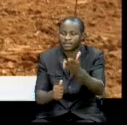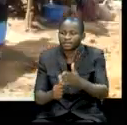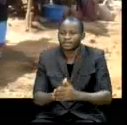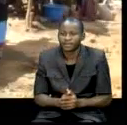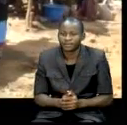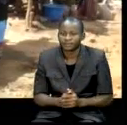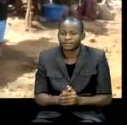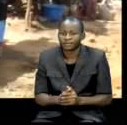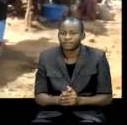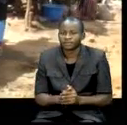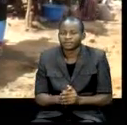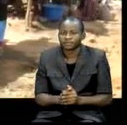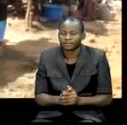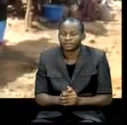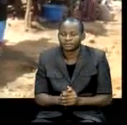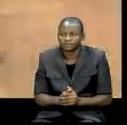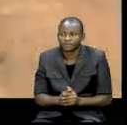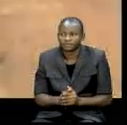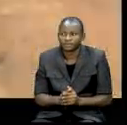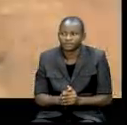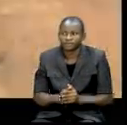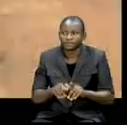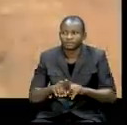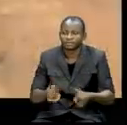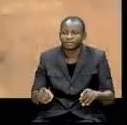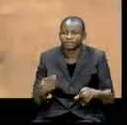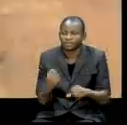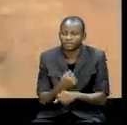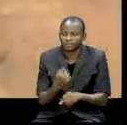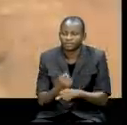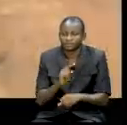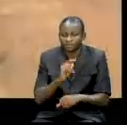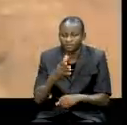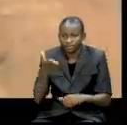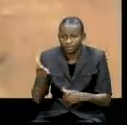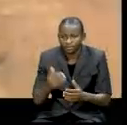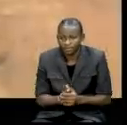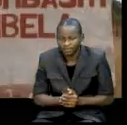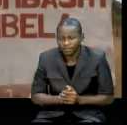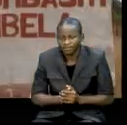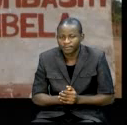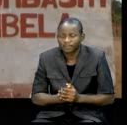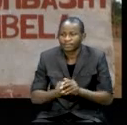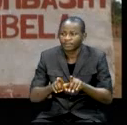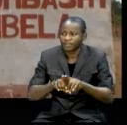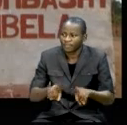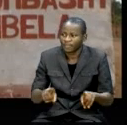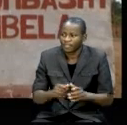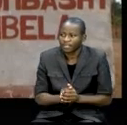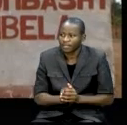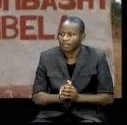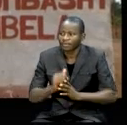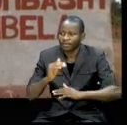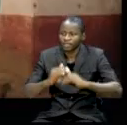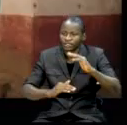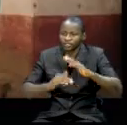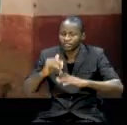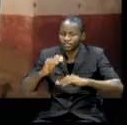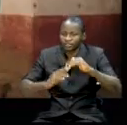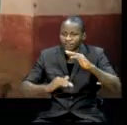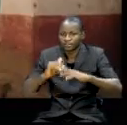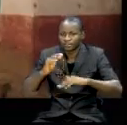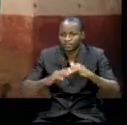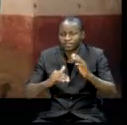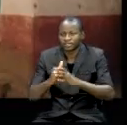décidé de la démolition du petit marché du coin situé sur l'avenue en réhabilitation. Le bureau de quartier Gambela 2,